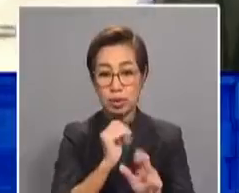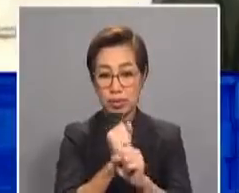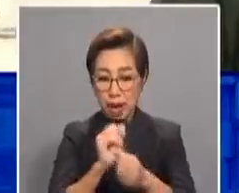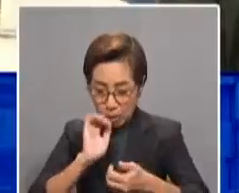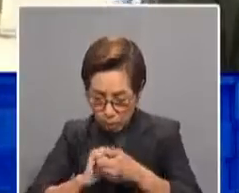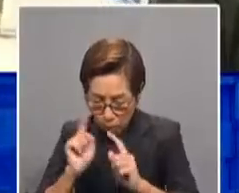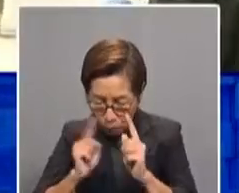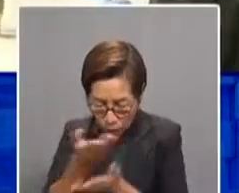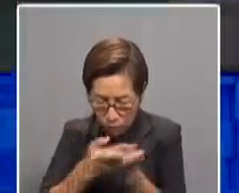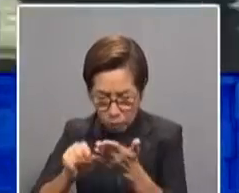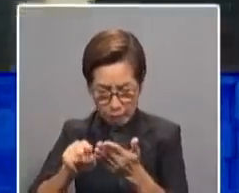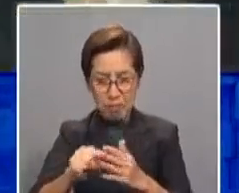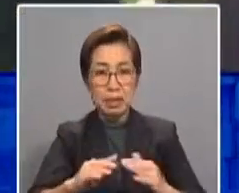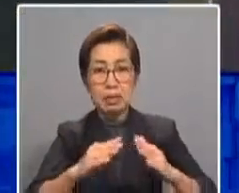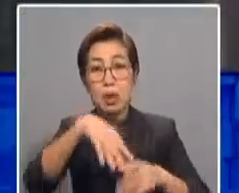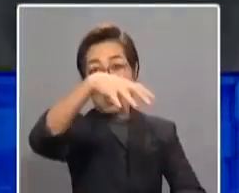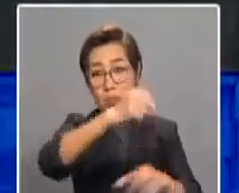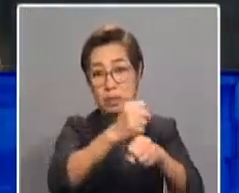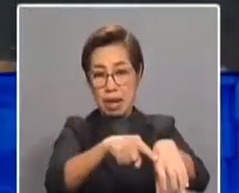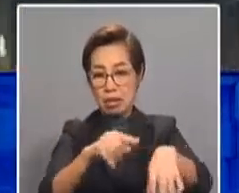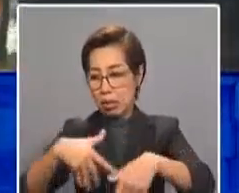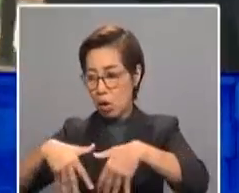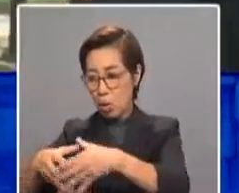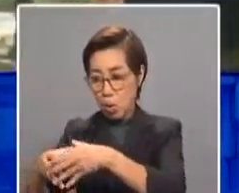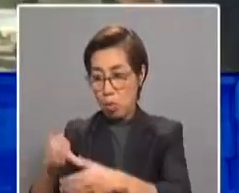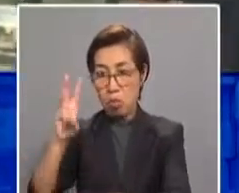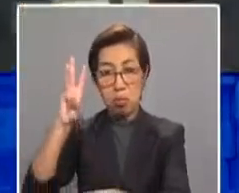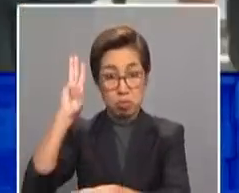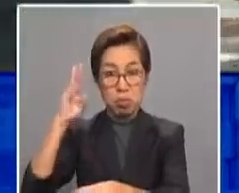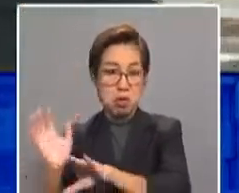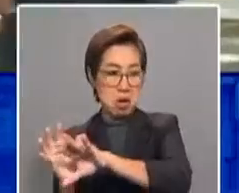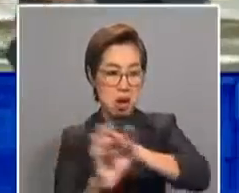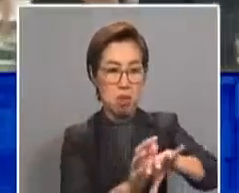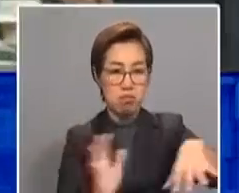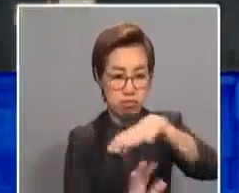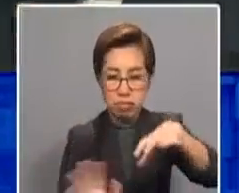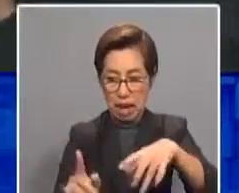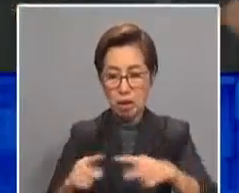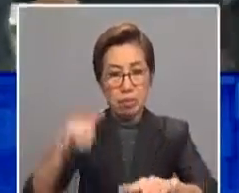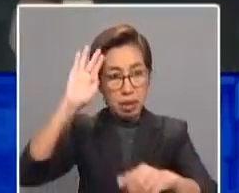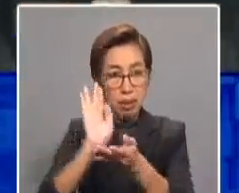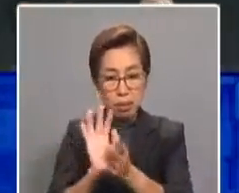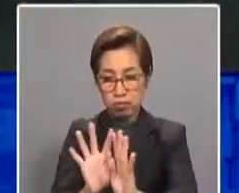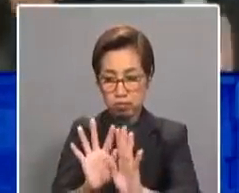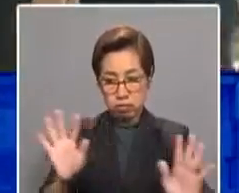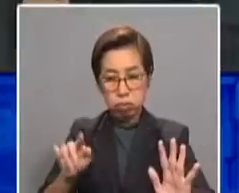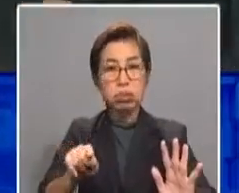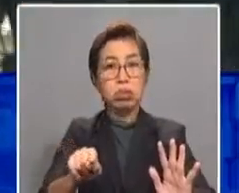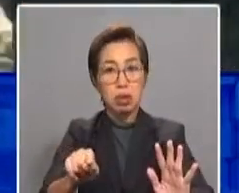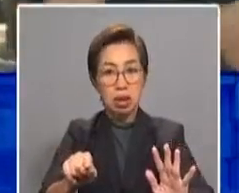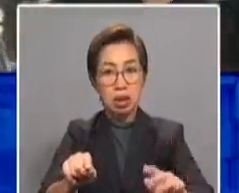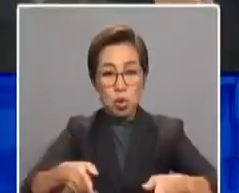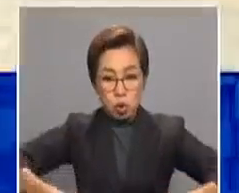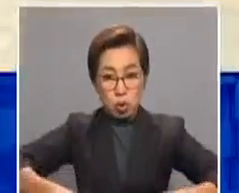ชุมนุมเข้าไปภายในตัวอาคารนะคะโดยมีการจัดกำลังเจ้าหน้าที่ชุดควบคุมฝูงชนตั้งแถวเรียงหน้ากระดานยาวไปต